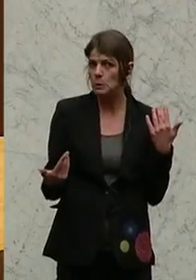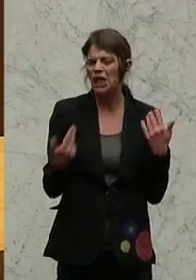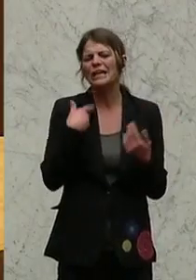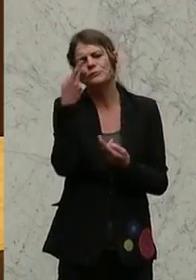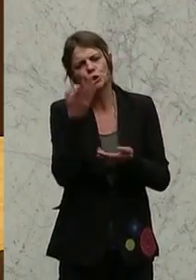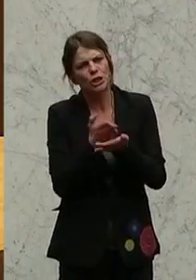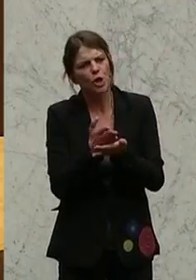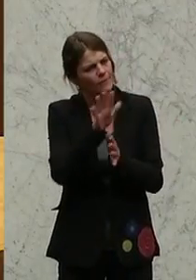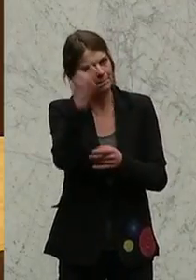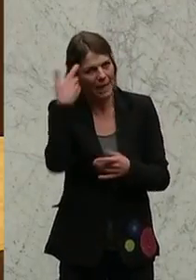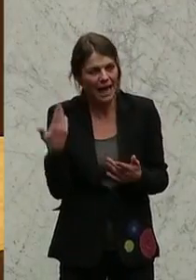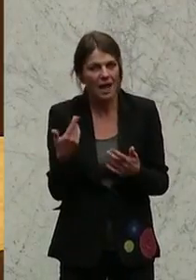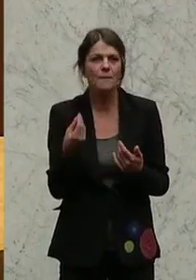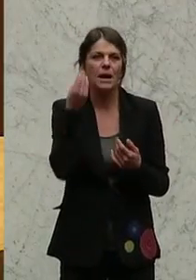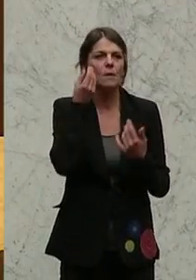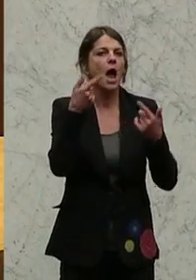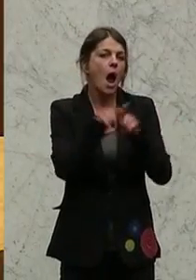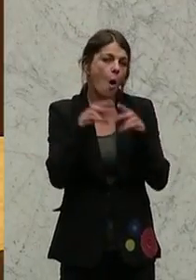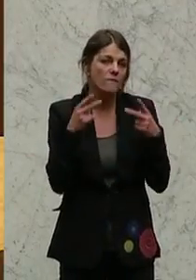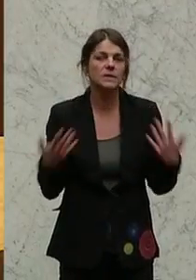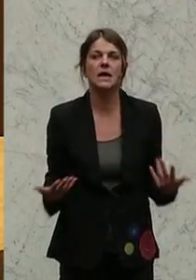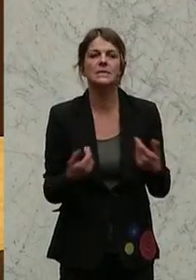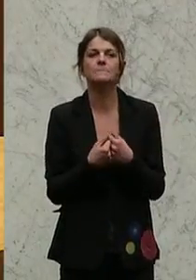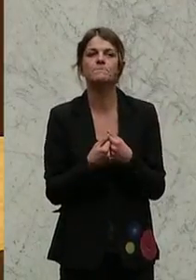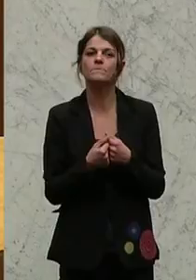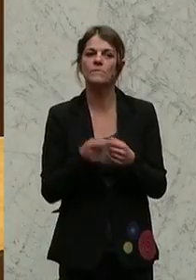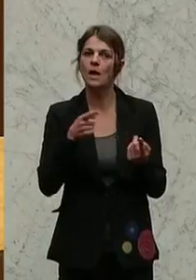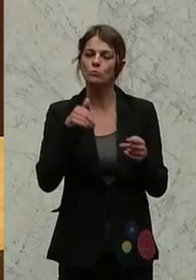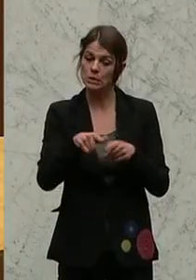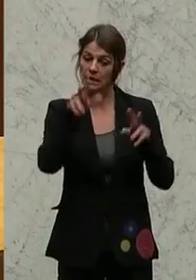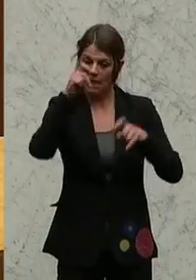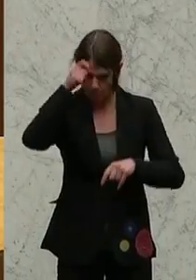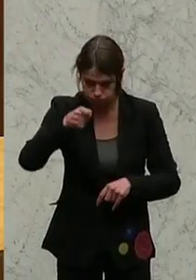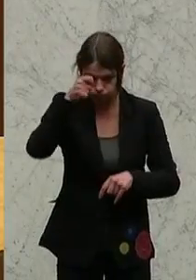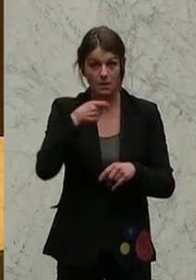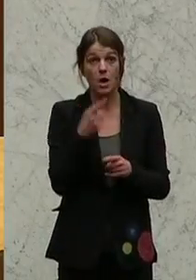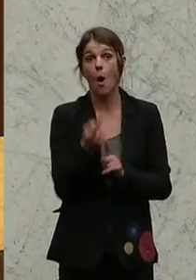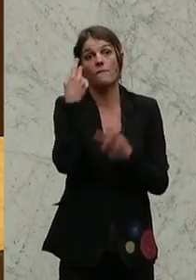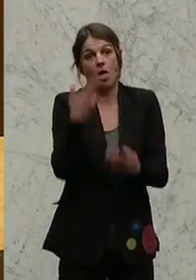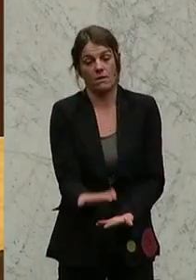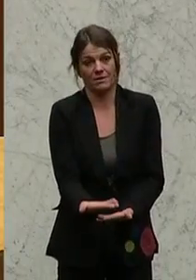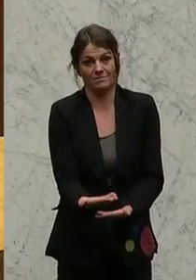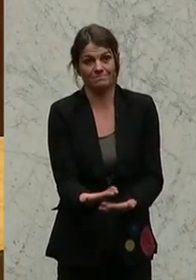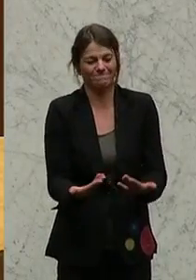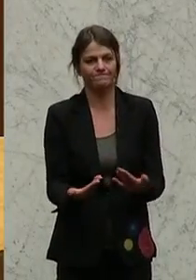Intention verstehen. Ich glaube, es geht auch um die Wertigkeit des Themas einfach sichtbar zu machen.